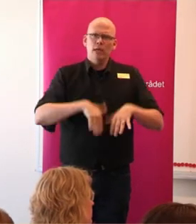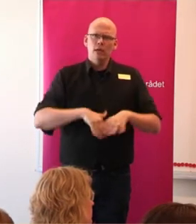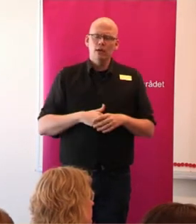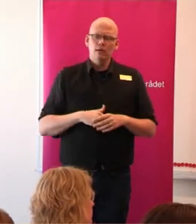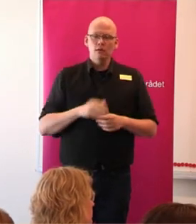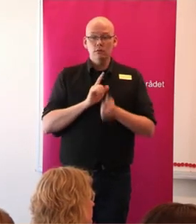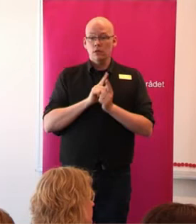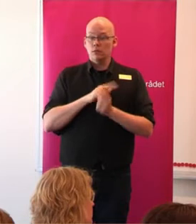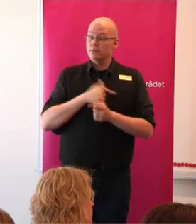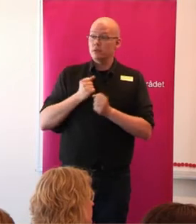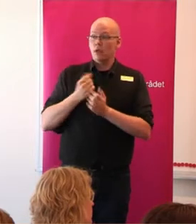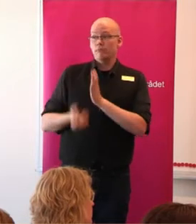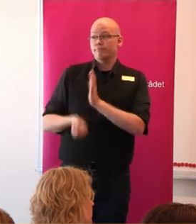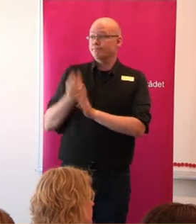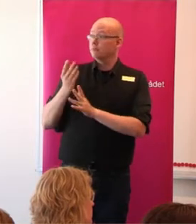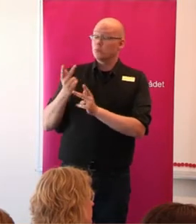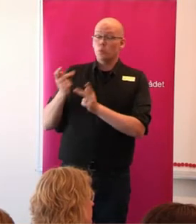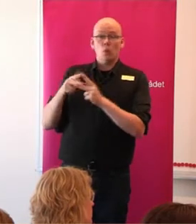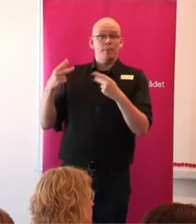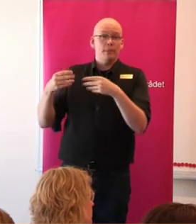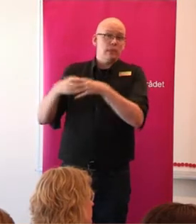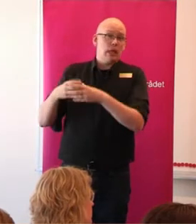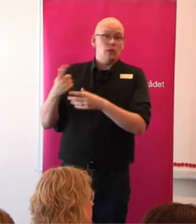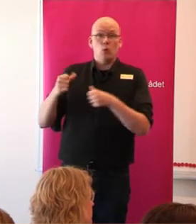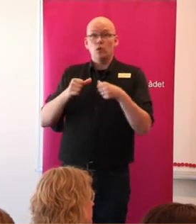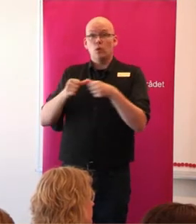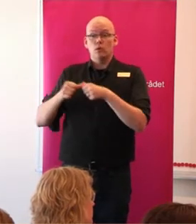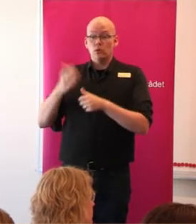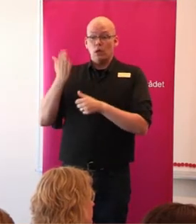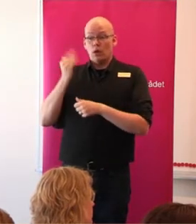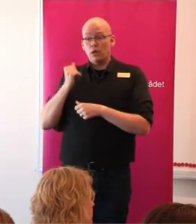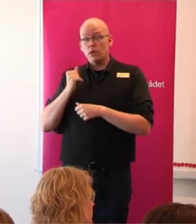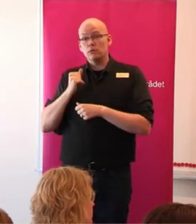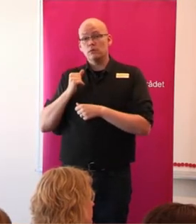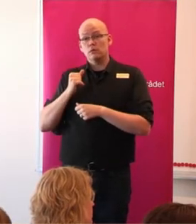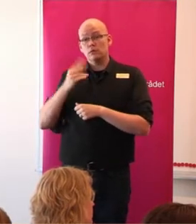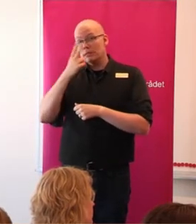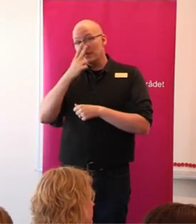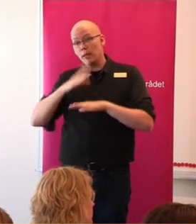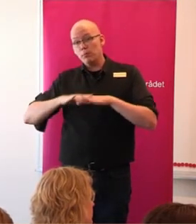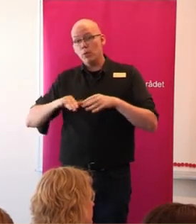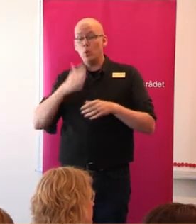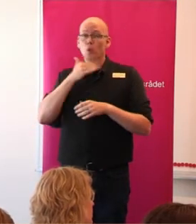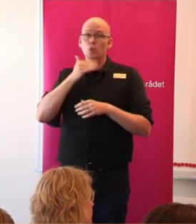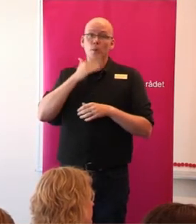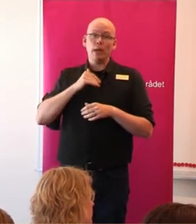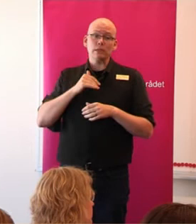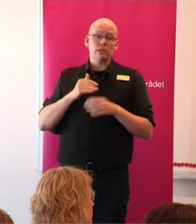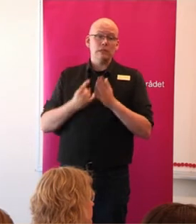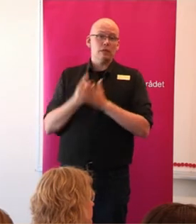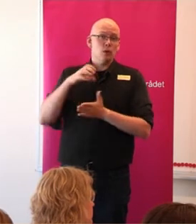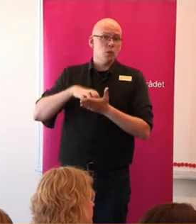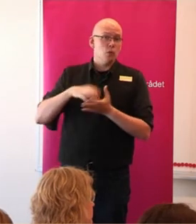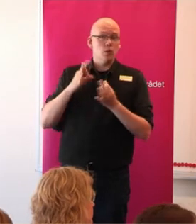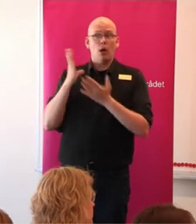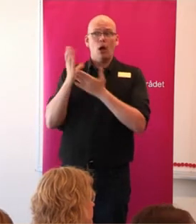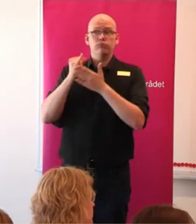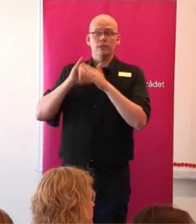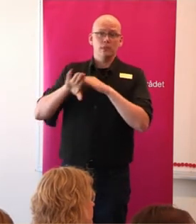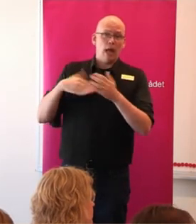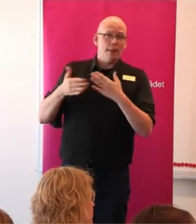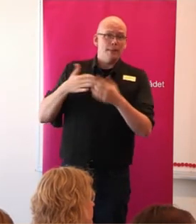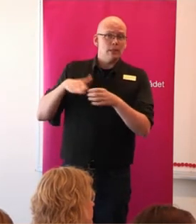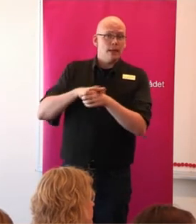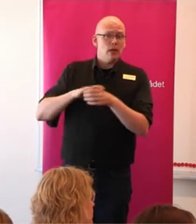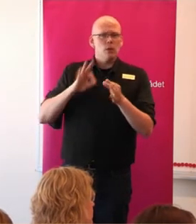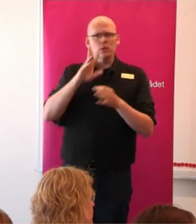ska tillsätta en kommitté eller en organisation som ser över alltså ungdomars inträde på arbetsmarknaden. Hur ser det ut